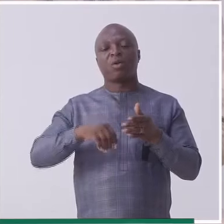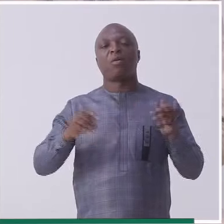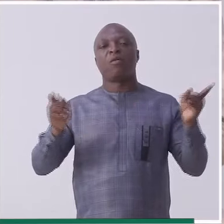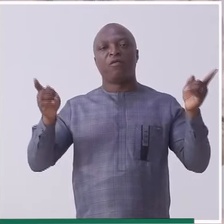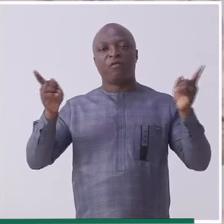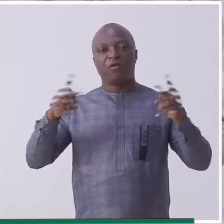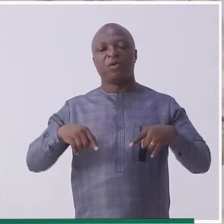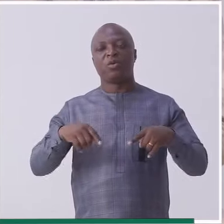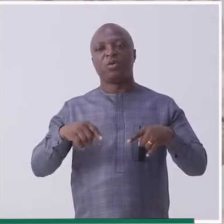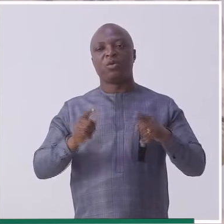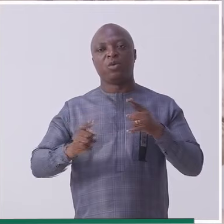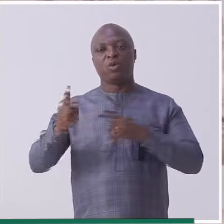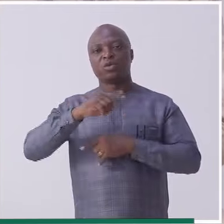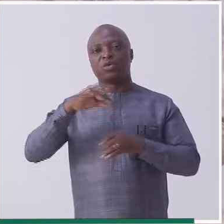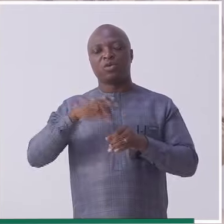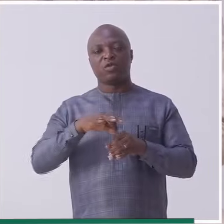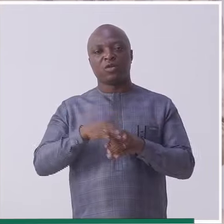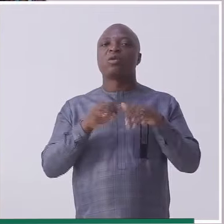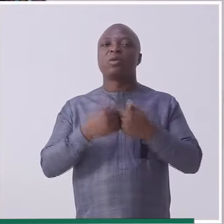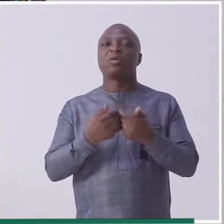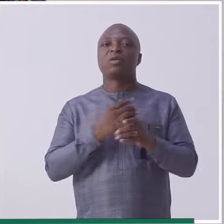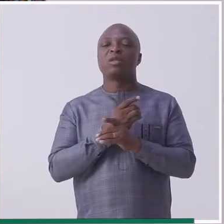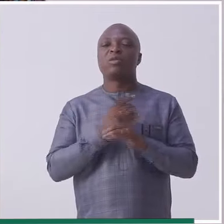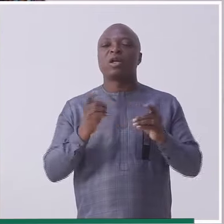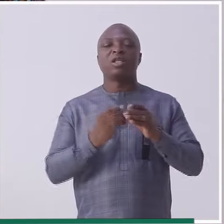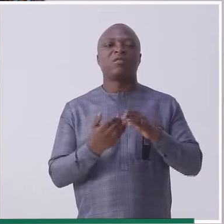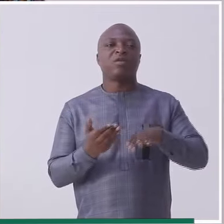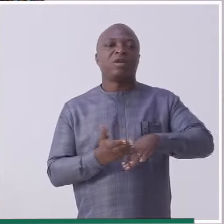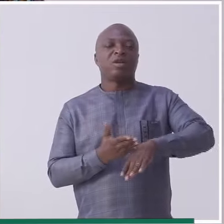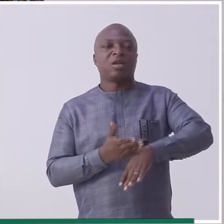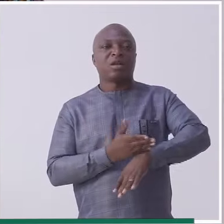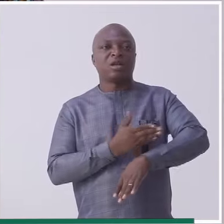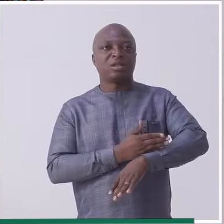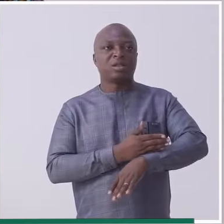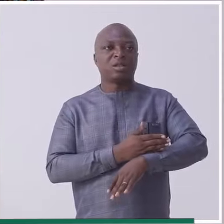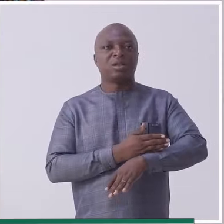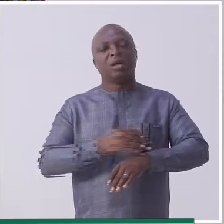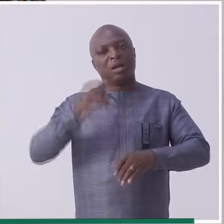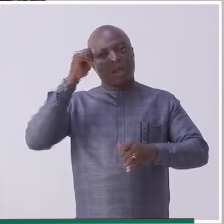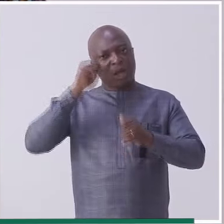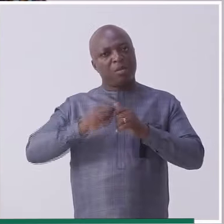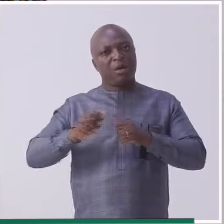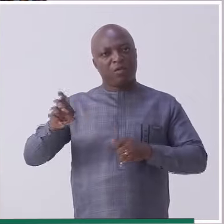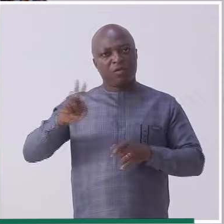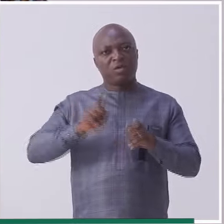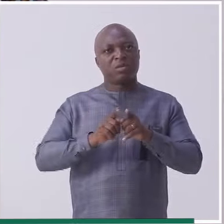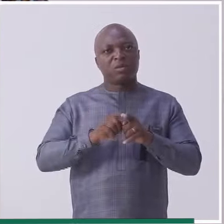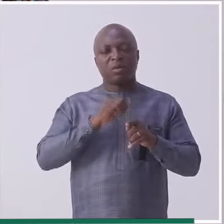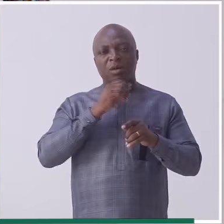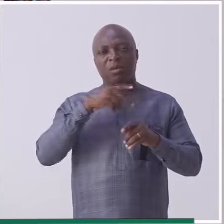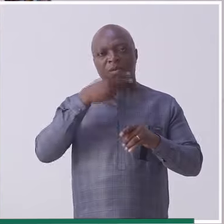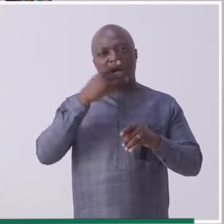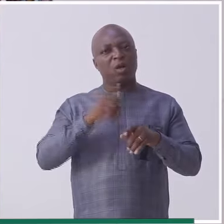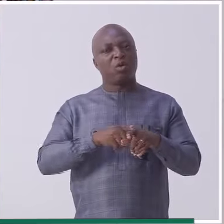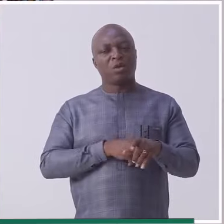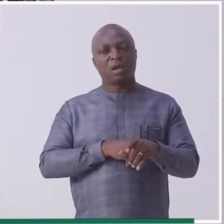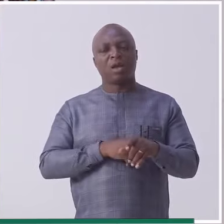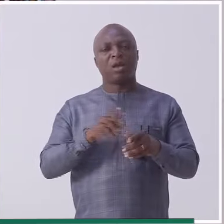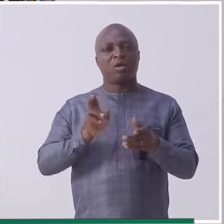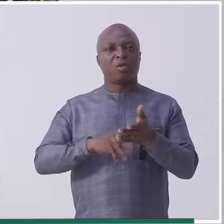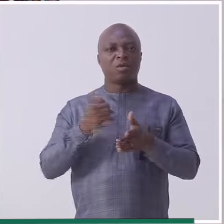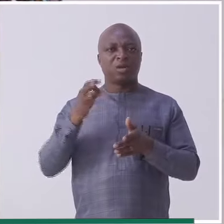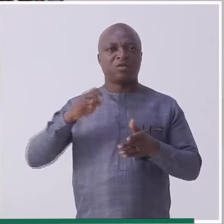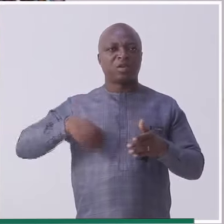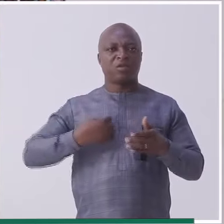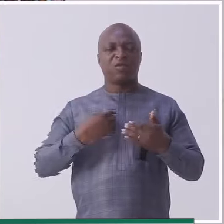intéressante parce qu'elle montre combien notre démocratie grandit. Rappelez-vous, pour ne pas remonter trop dans le temps, 2019, quand